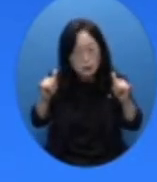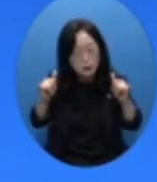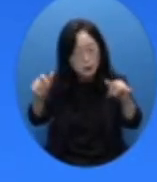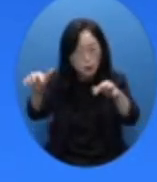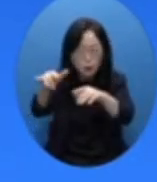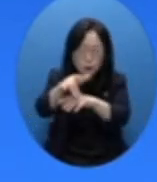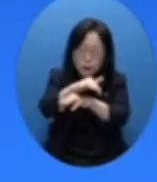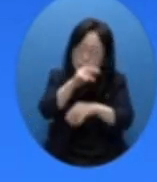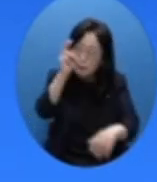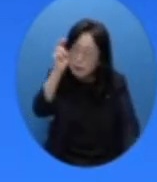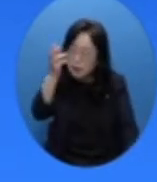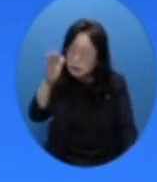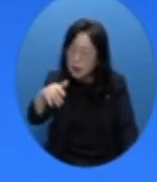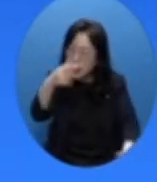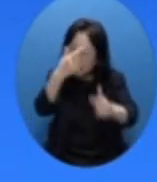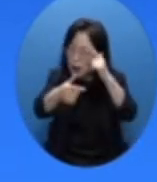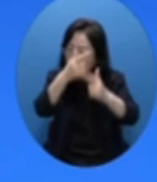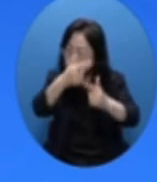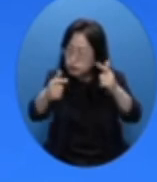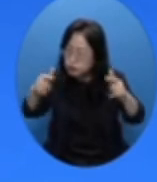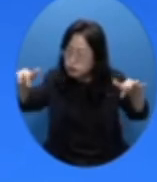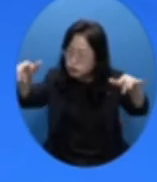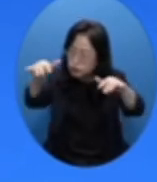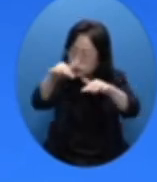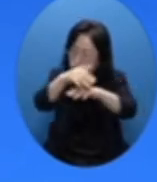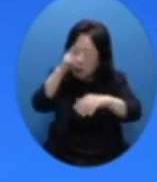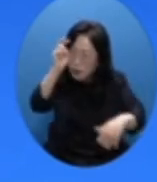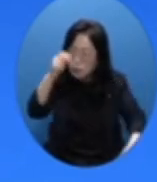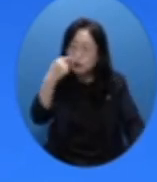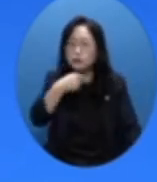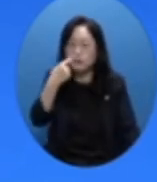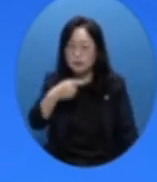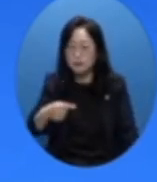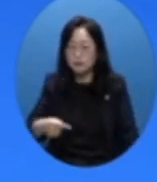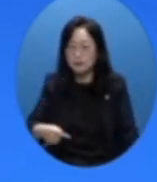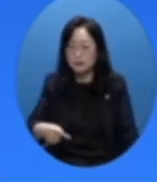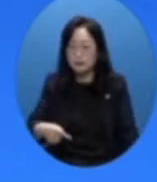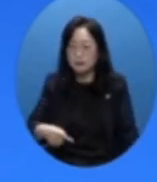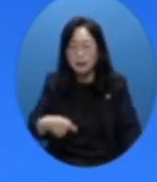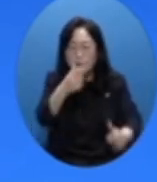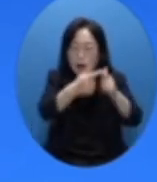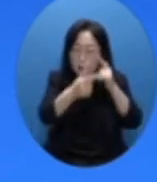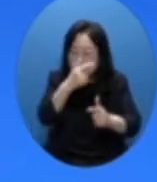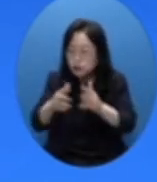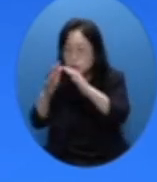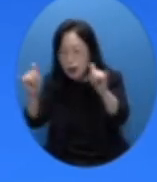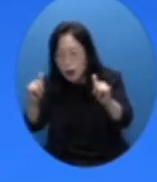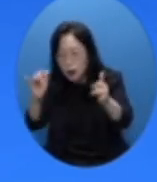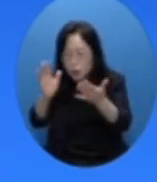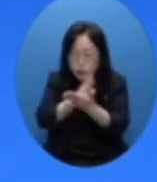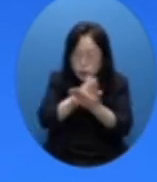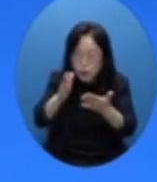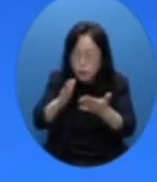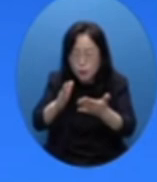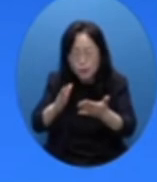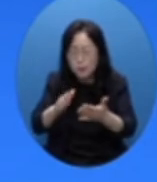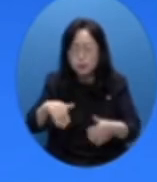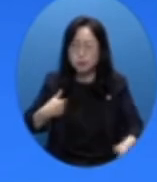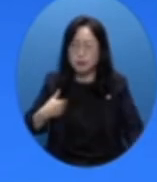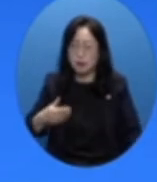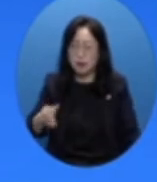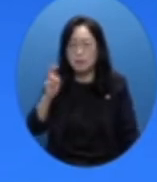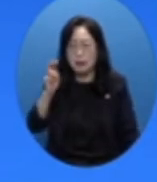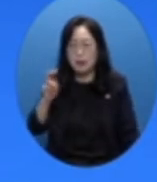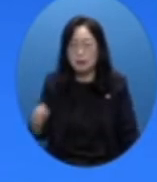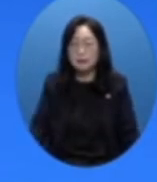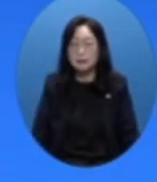같은데 나무가 왔다갔다 너 같습니다 뭐 처음 보면서 나머지 사람이 구별하는 것도 어떻게 구워 낸 그건 잘 모르겠어요 어찌 그